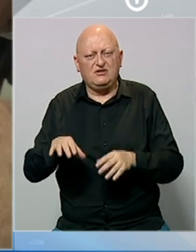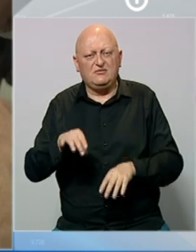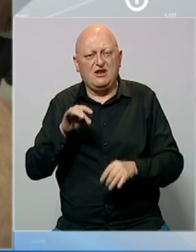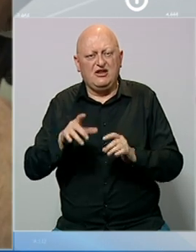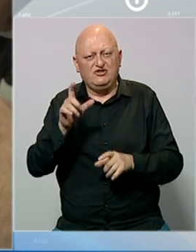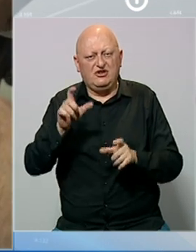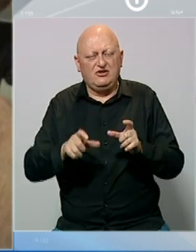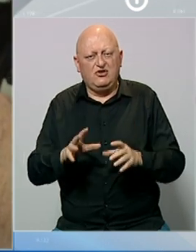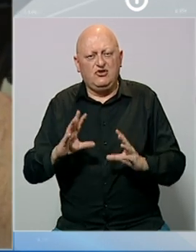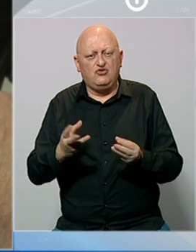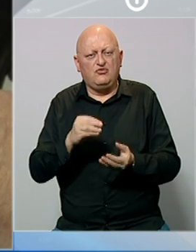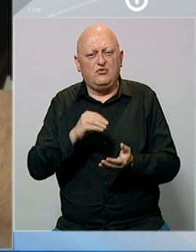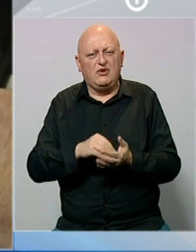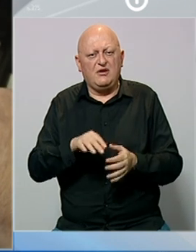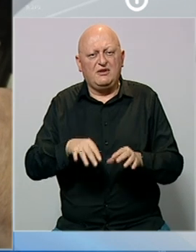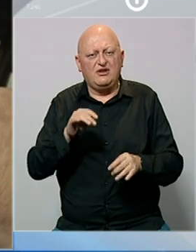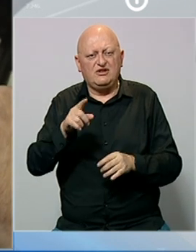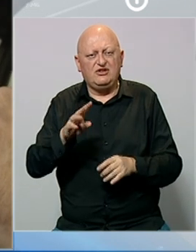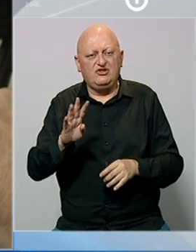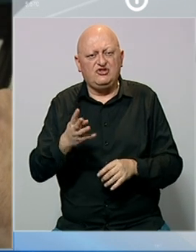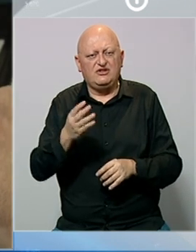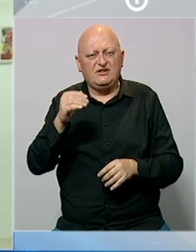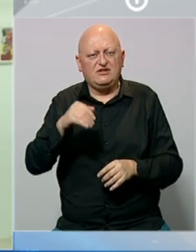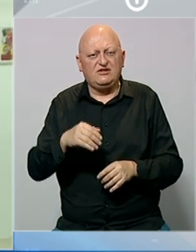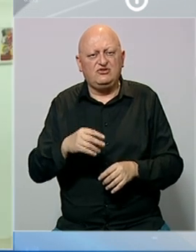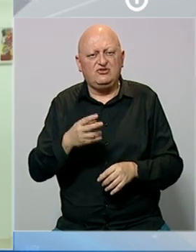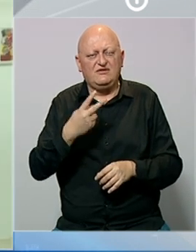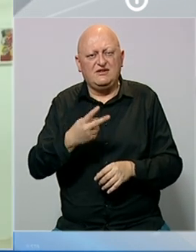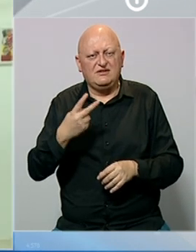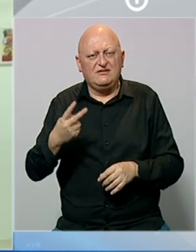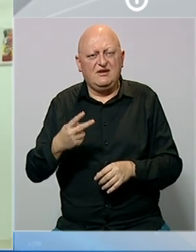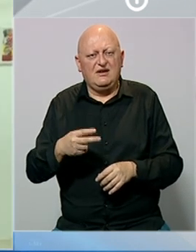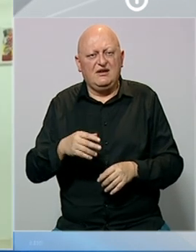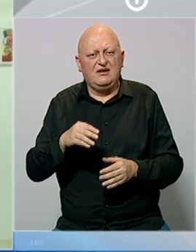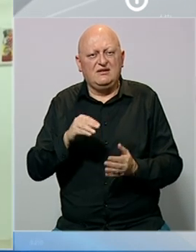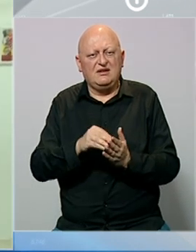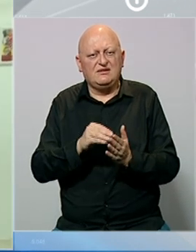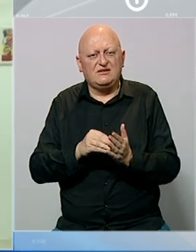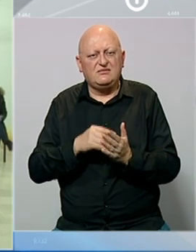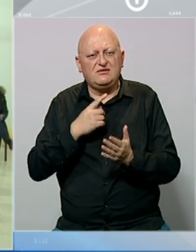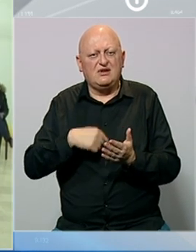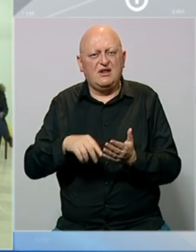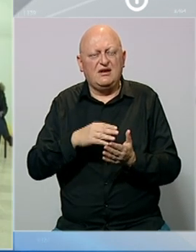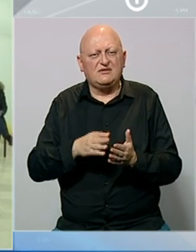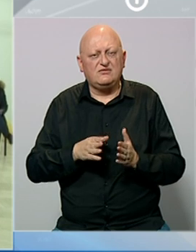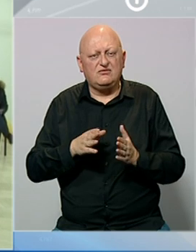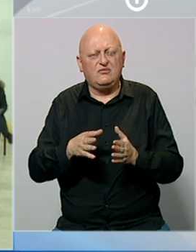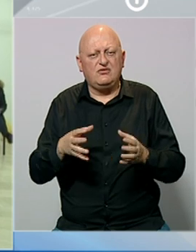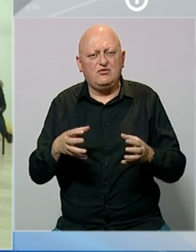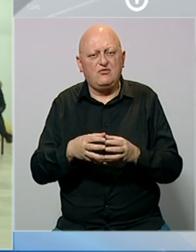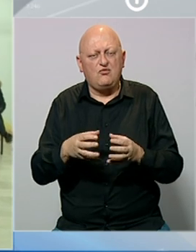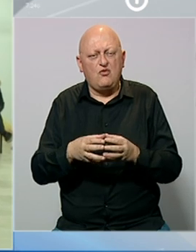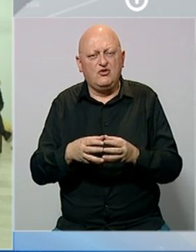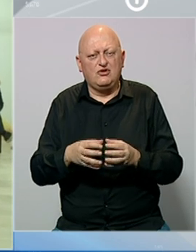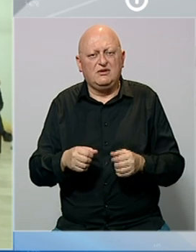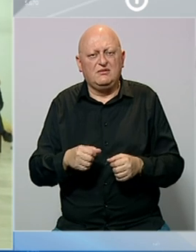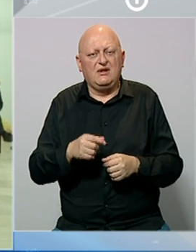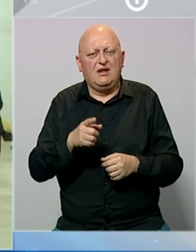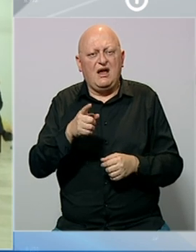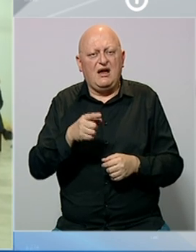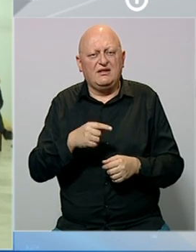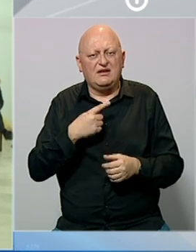3.369.666 birača. Od ukupnog broja birača njih 14.022 nalaze se na spisku za glasovanje putem mobilnog